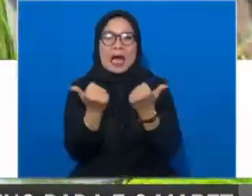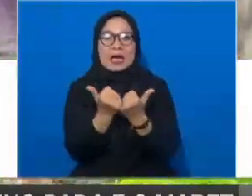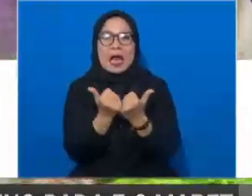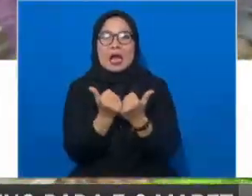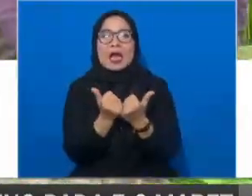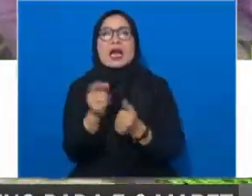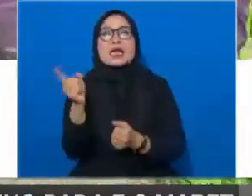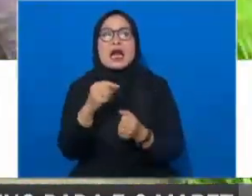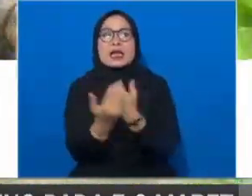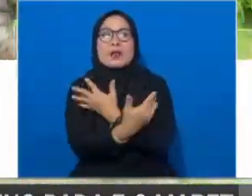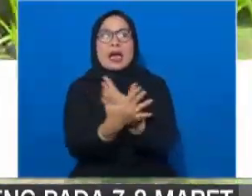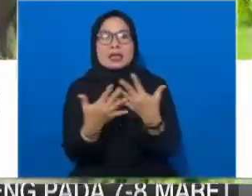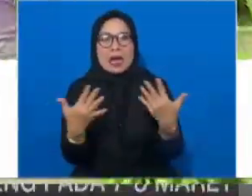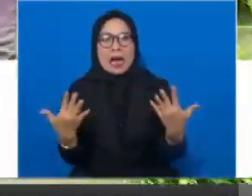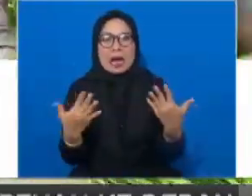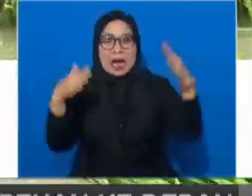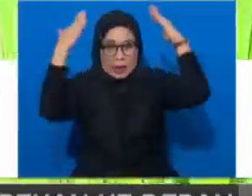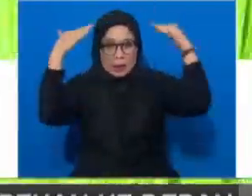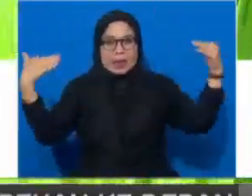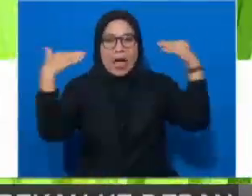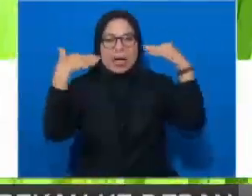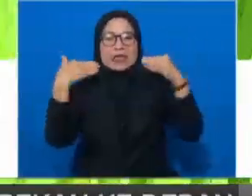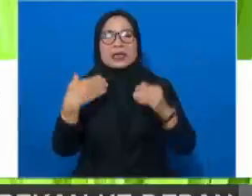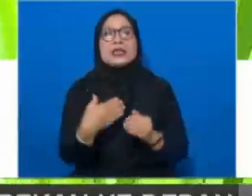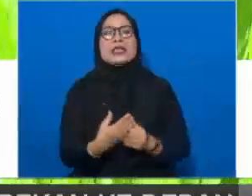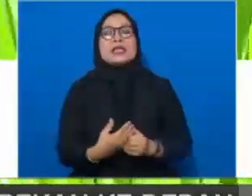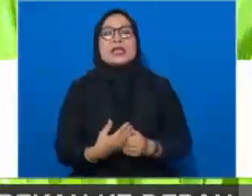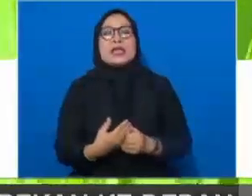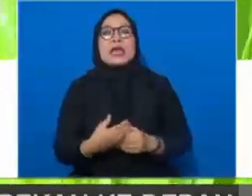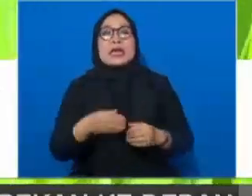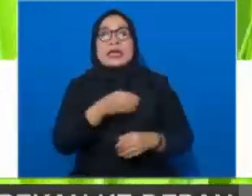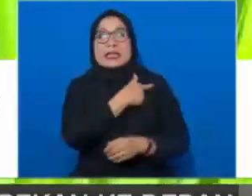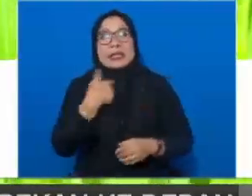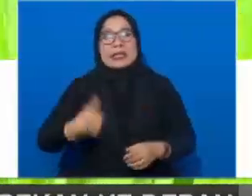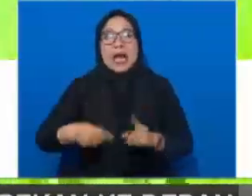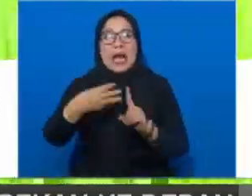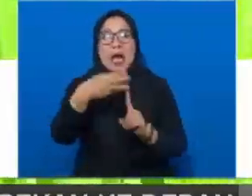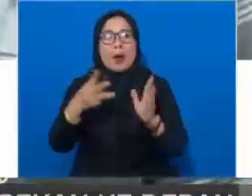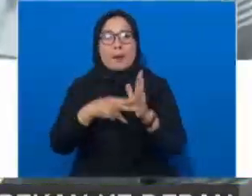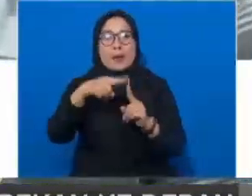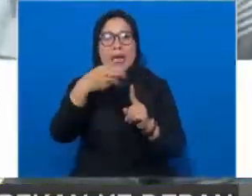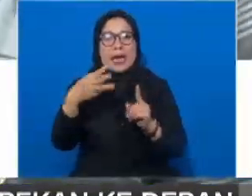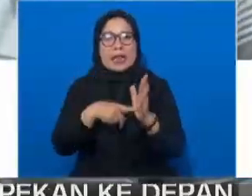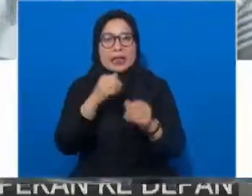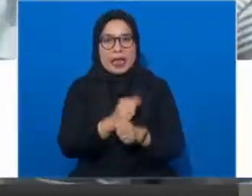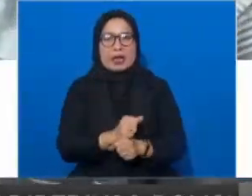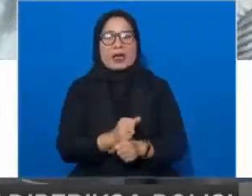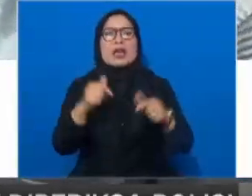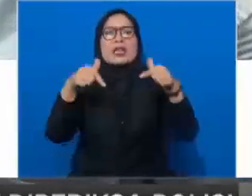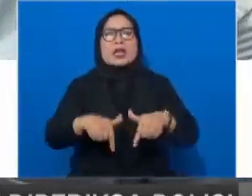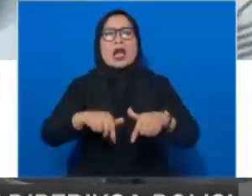agraris yang didominasi petani Cina Benteng menjadi kota metropolitan yang dinamis. Tinggal